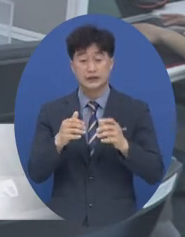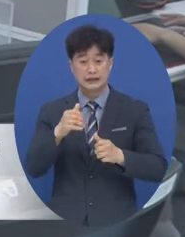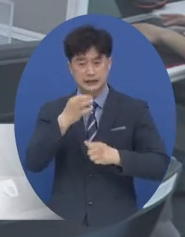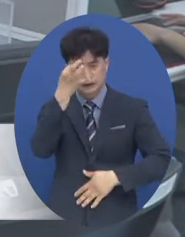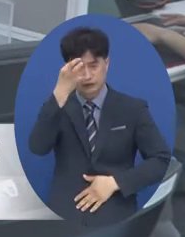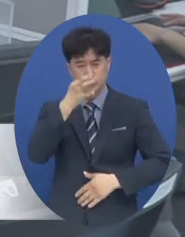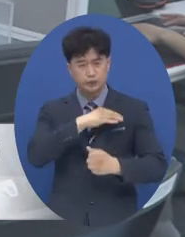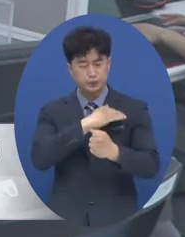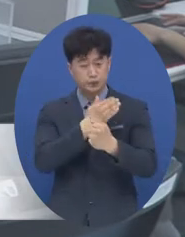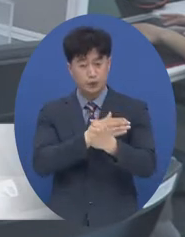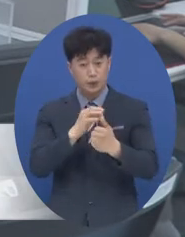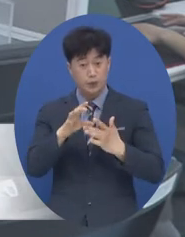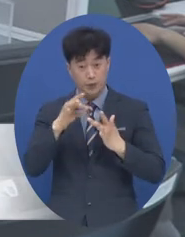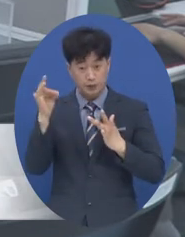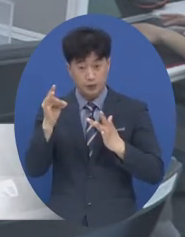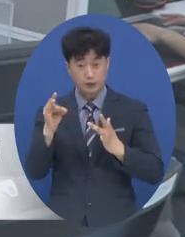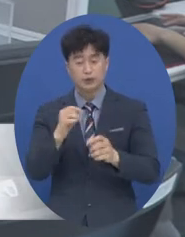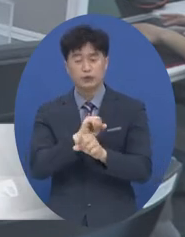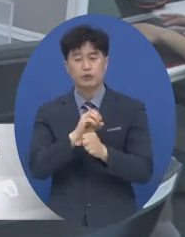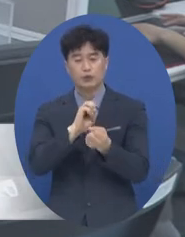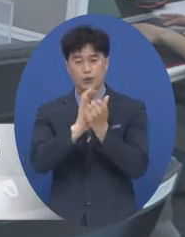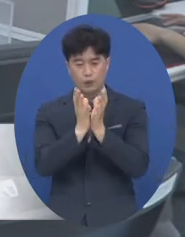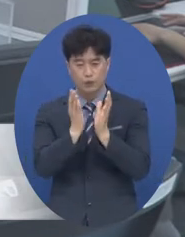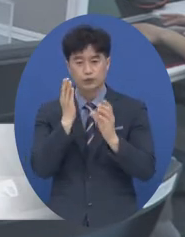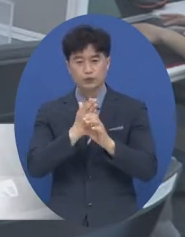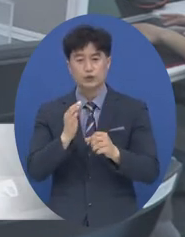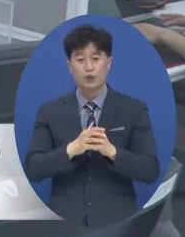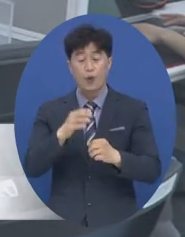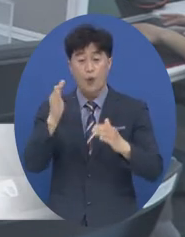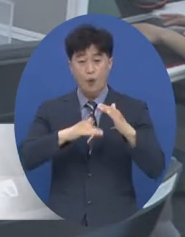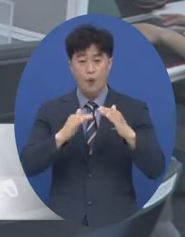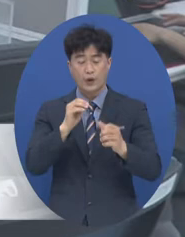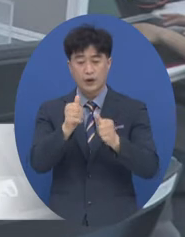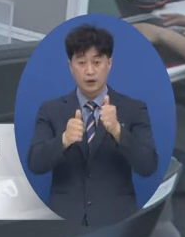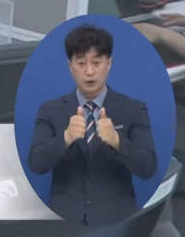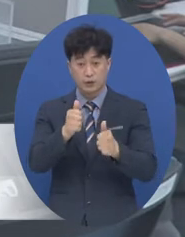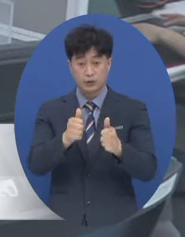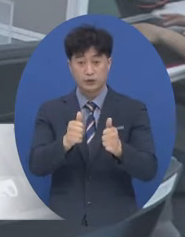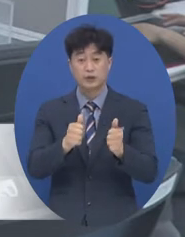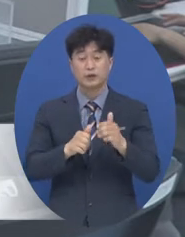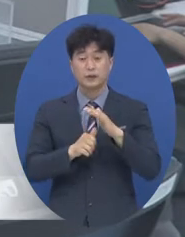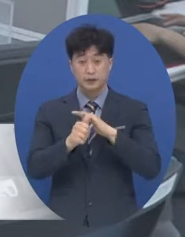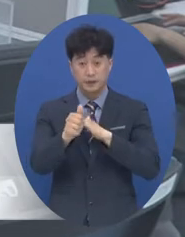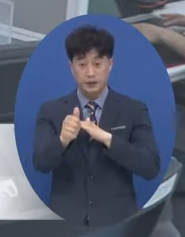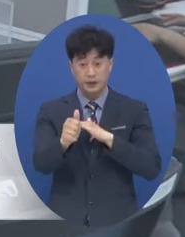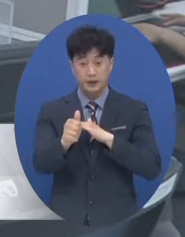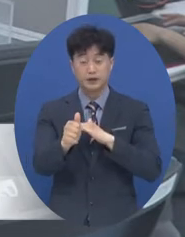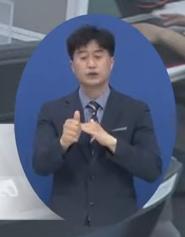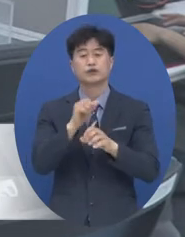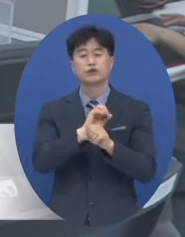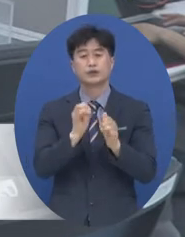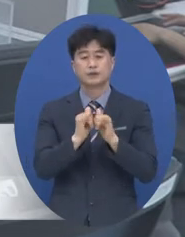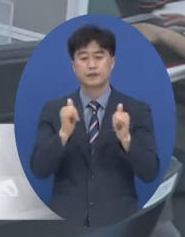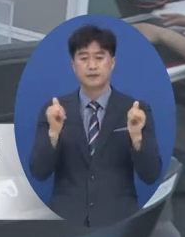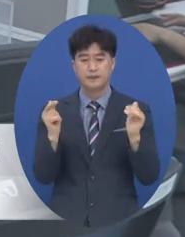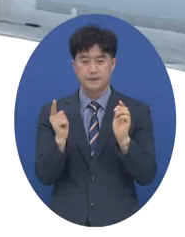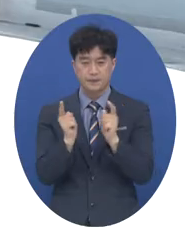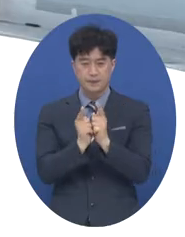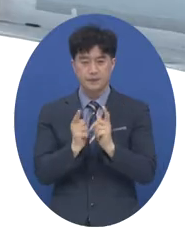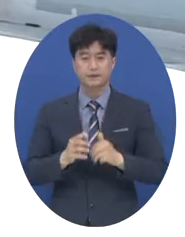연구의 꽃을 피우기 시작했습니다. 경기도의 공개 오디션 출신 과학기술 연구자들을 최지현 기자가 만나봤습니다.